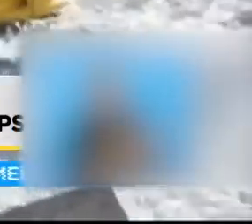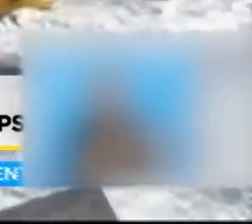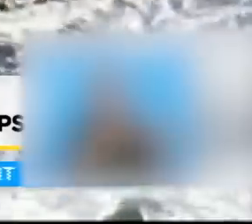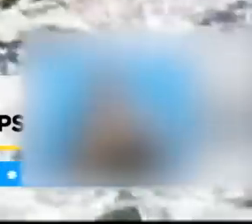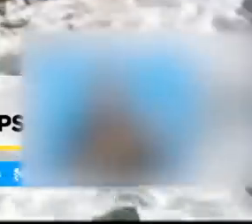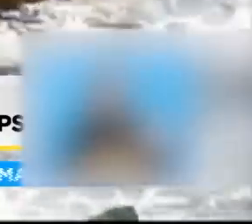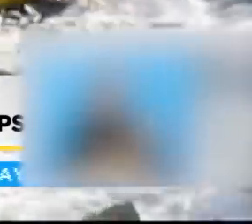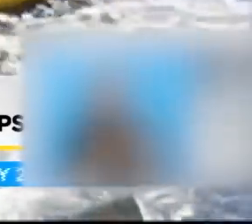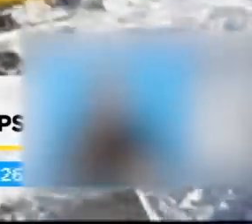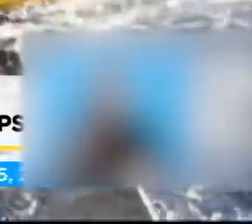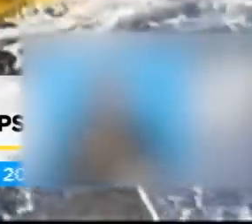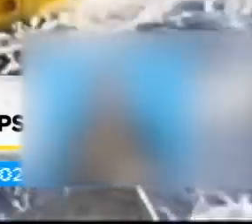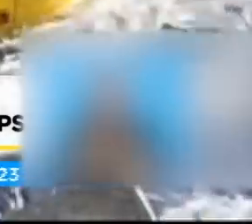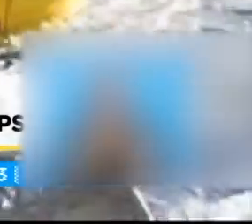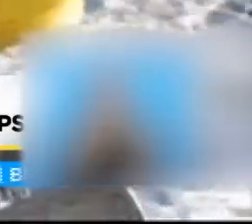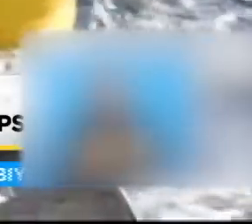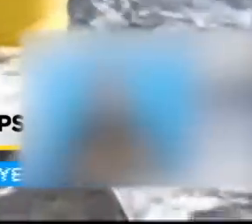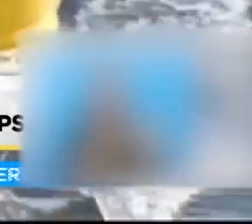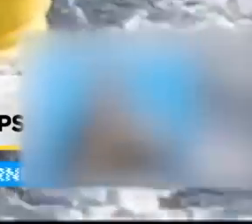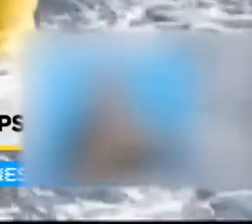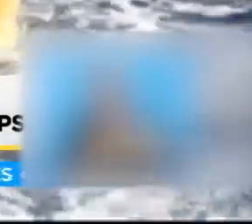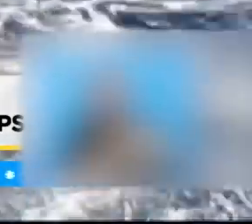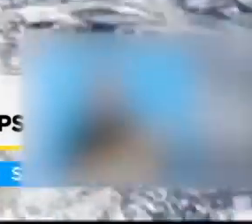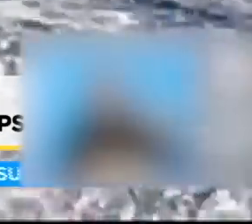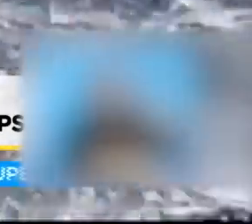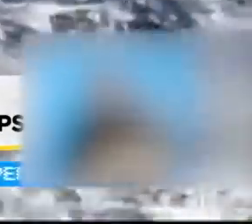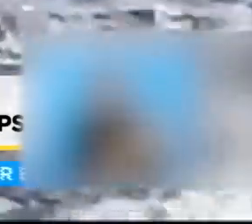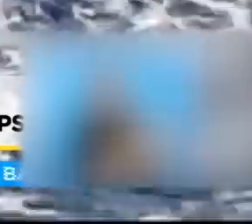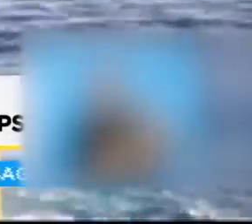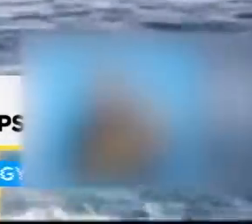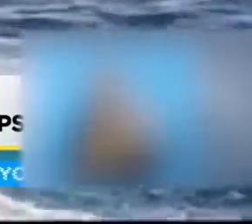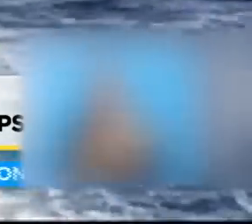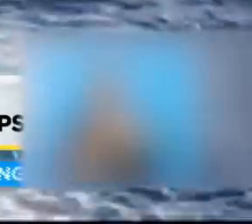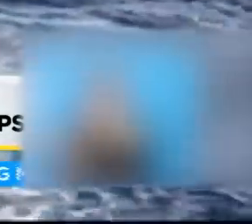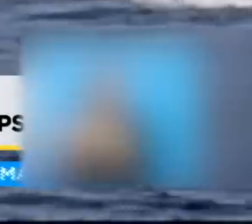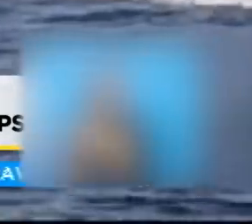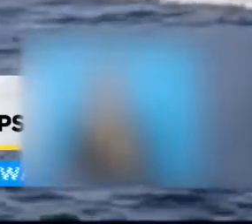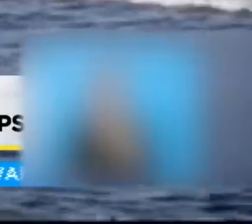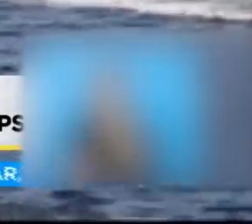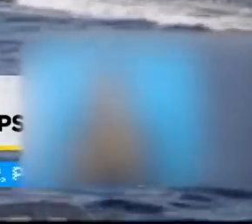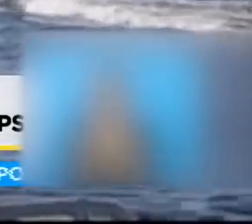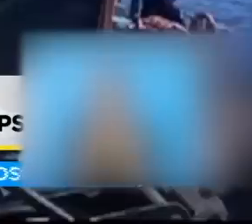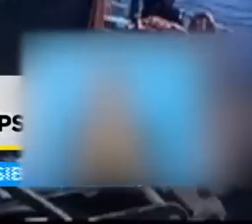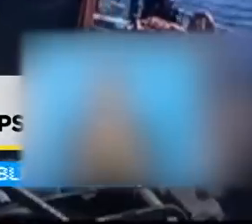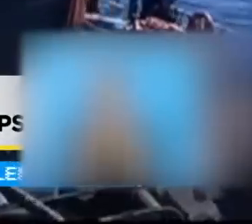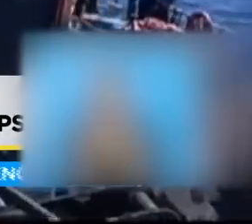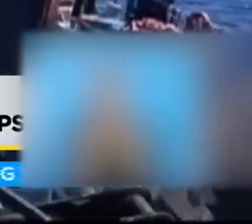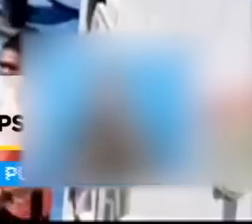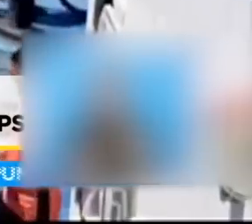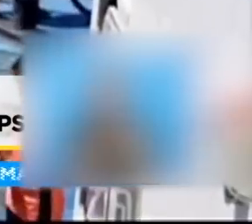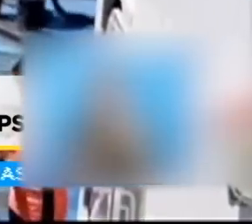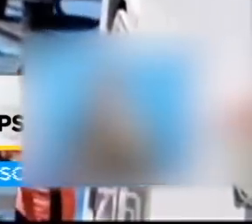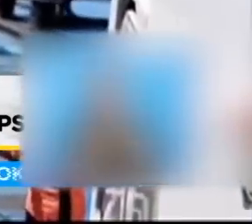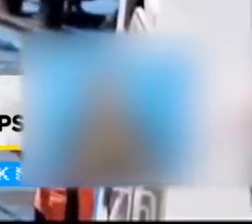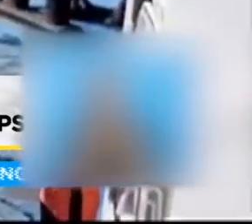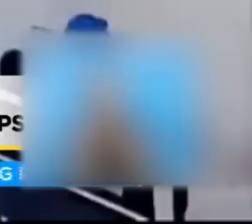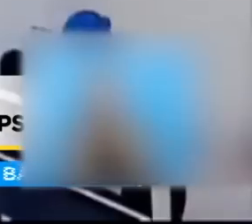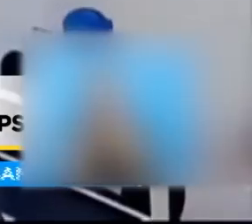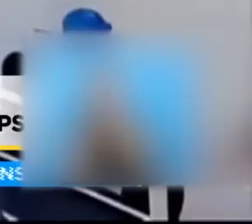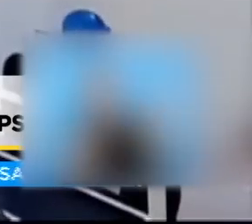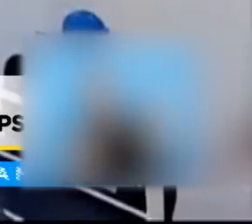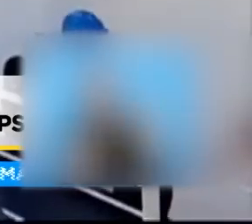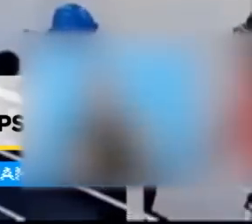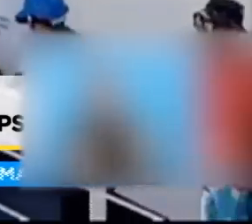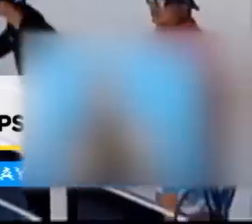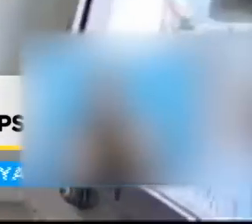Philippine Sea ay para markahan yung ating teritoryo. Pero hindi naman daw ito maituturing na provocation gaya ng